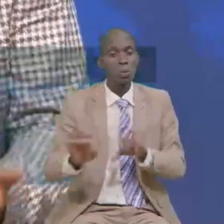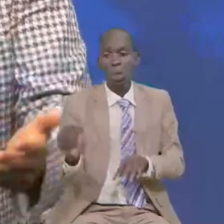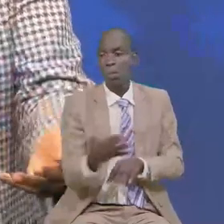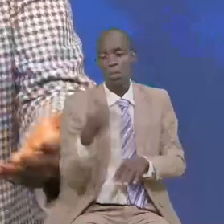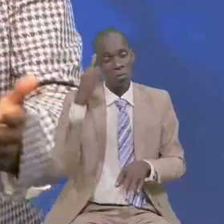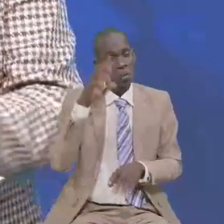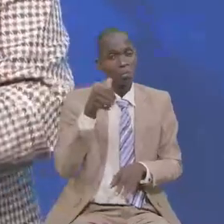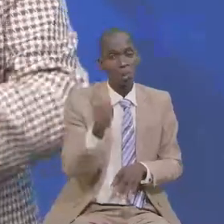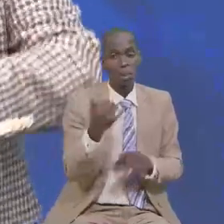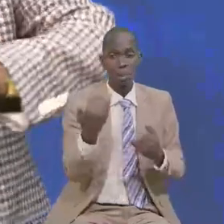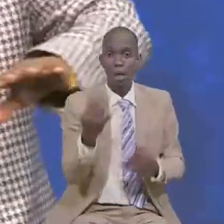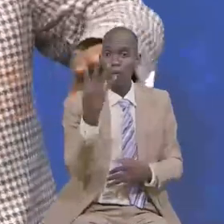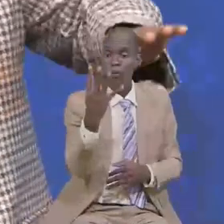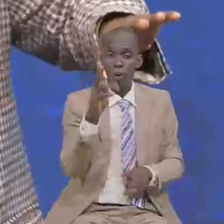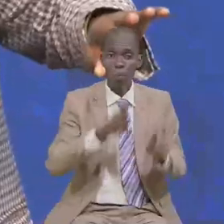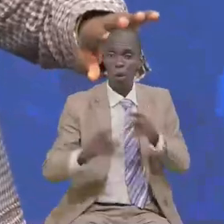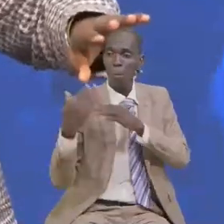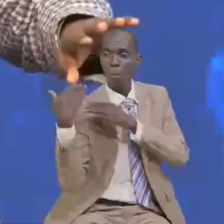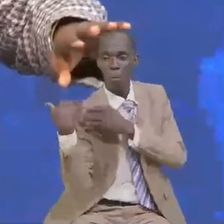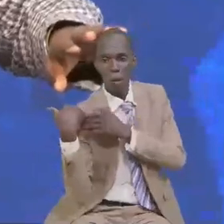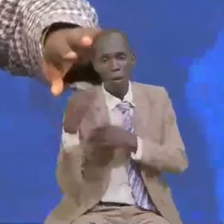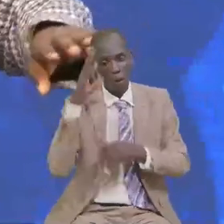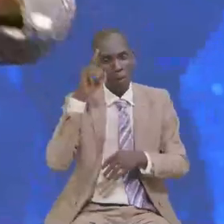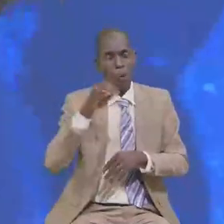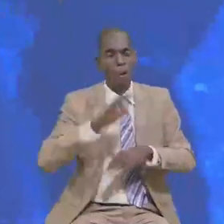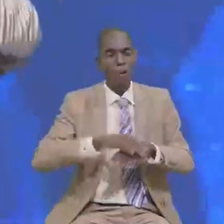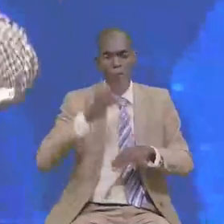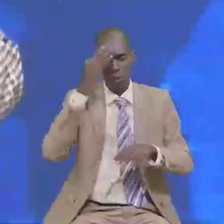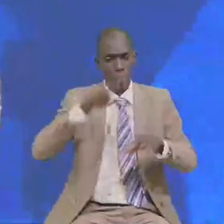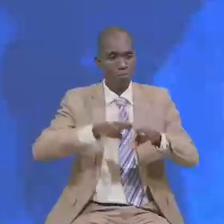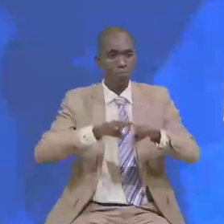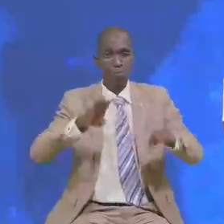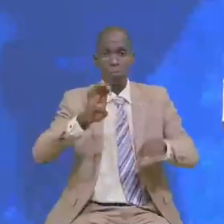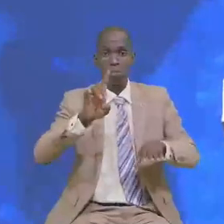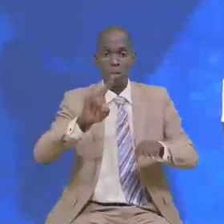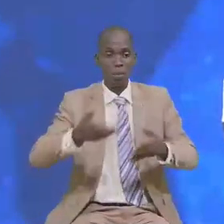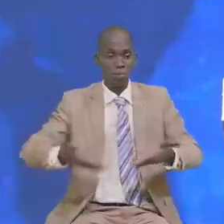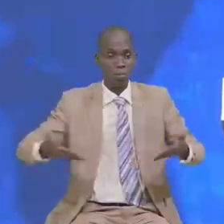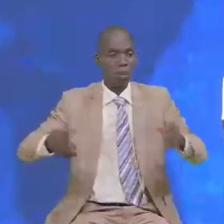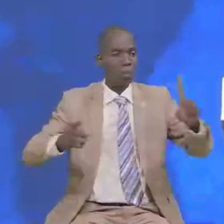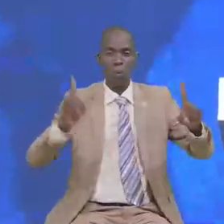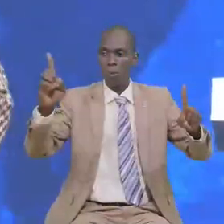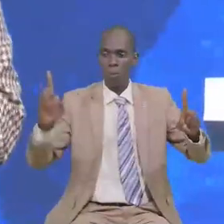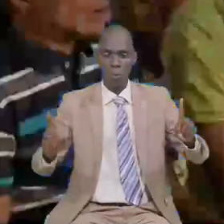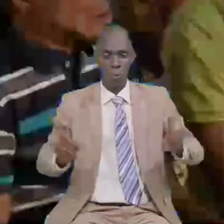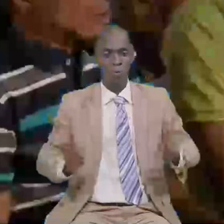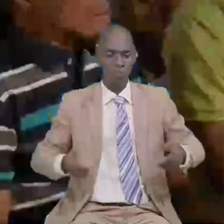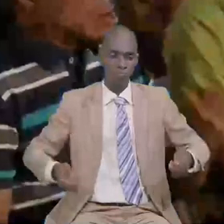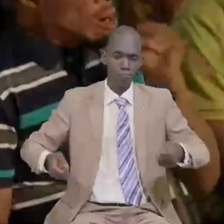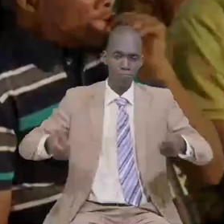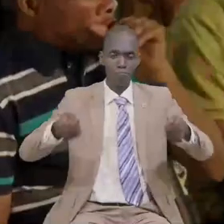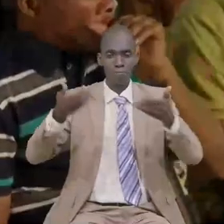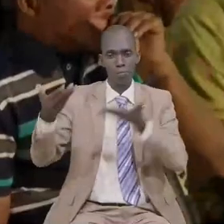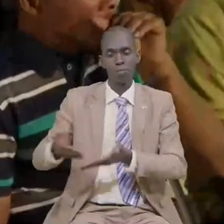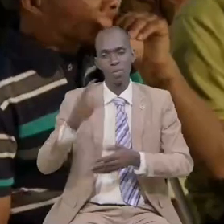pouvait rien faire pour lui-même. Alors il faut qu'il soit porté par quatre hommes sur